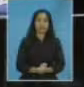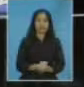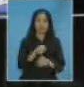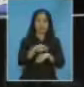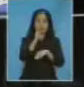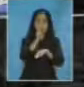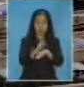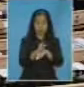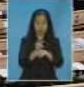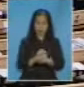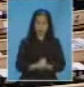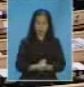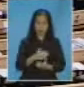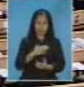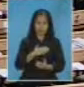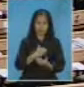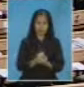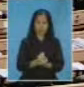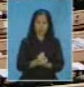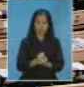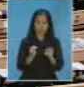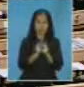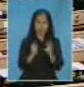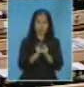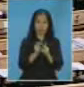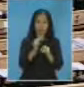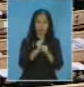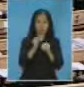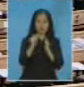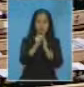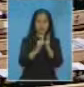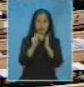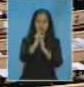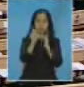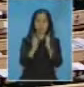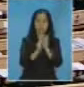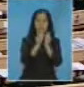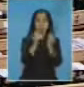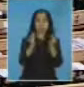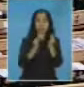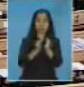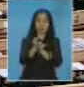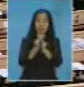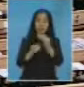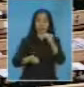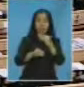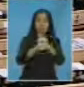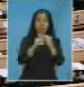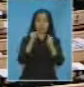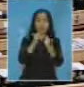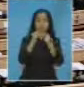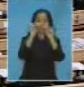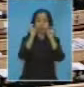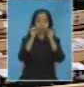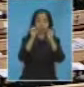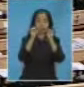กับเรียนท่านประธานเรียนถวินวดีบุรีกุลกรรมาธิการยกร่างรัฐธรรมนูญขออธิบายเพิ่มเติมสักเล็กน้อยนะคะในประเด็น